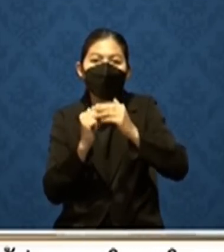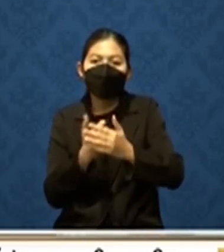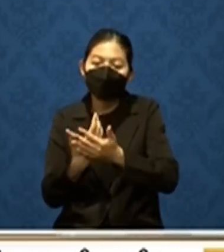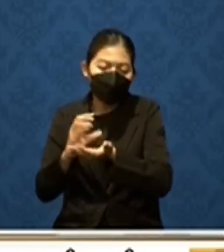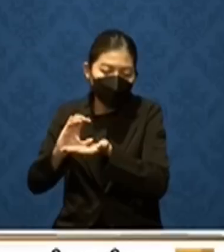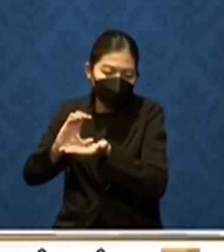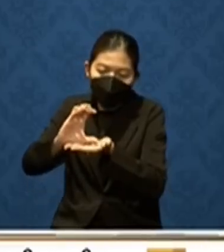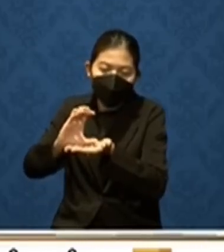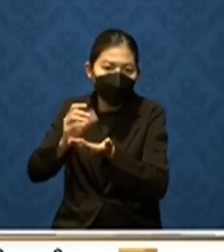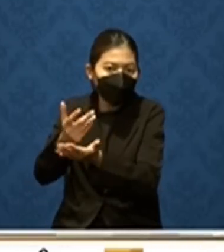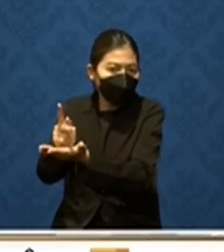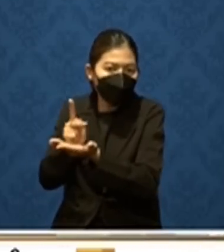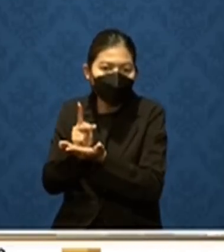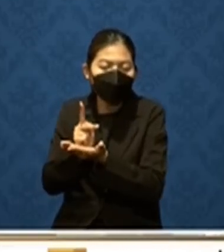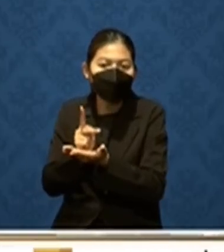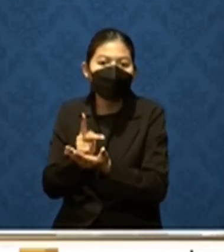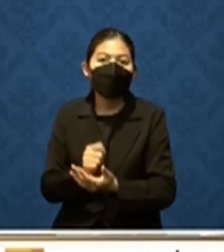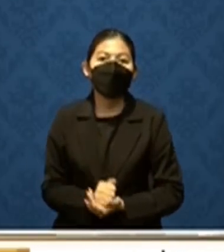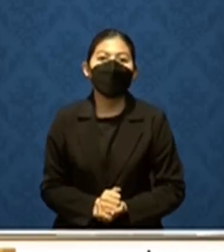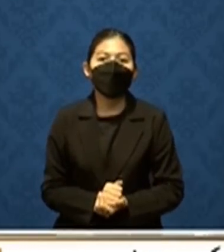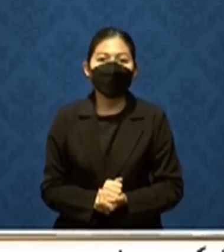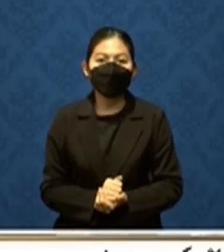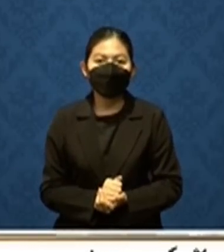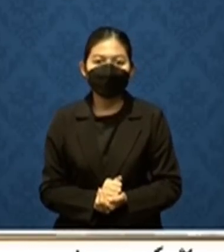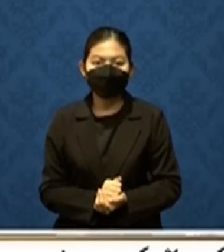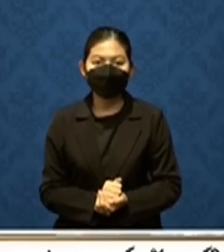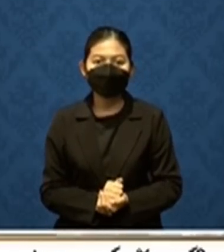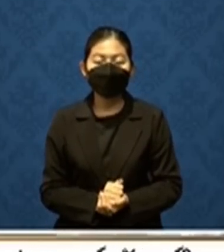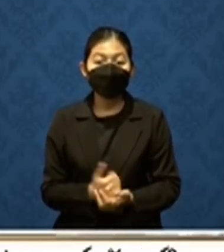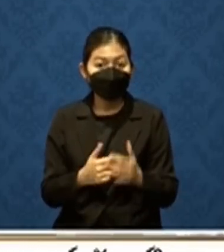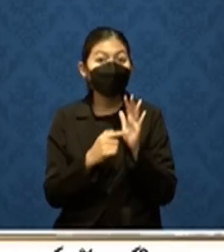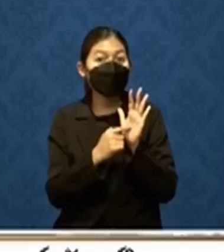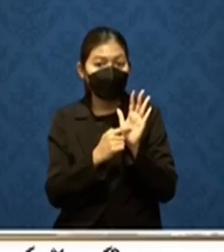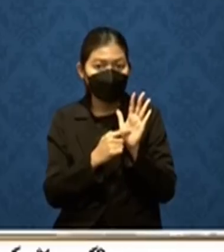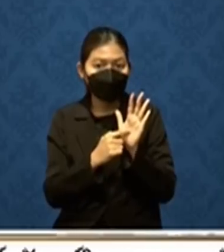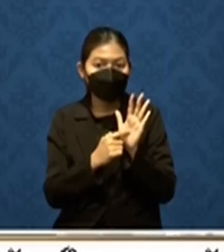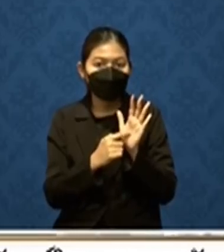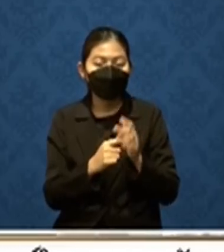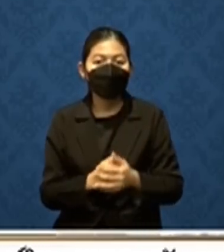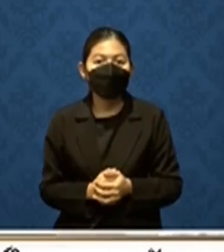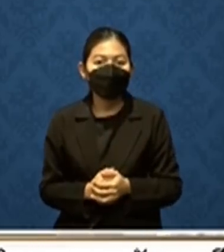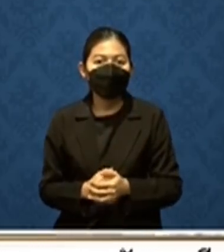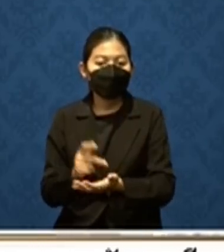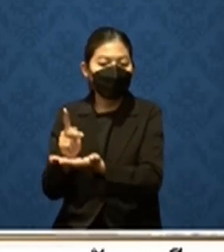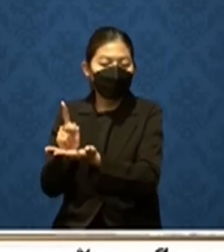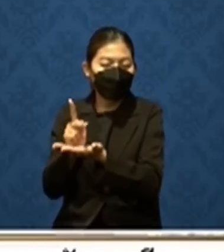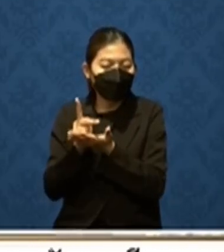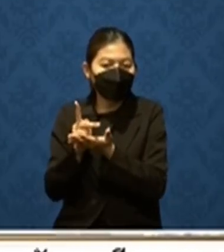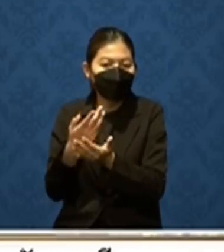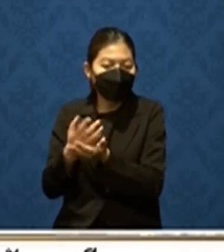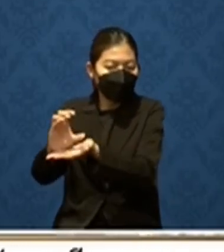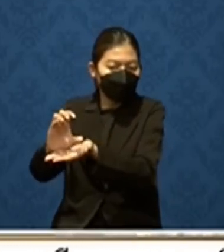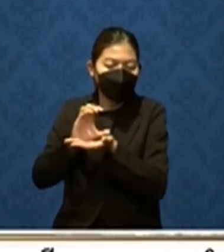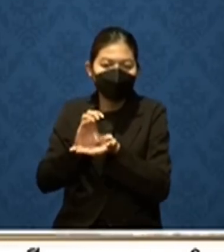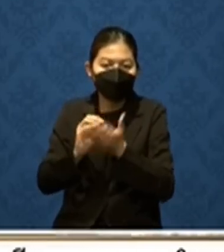จะเอาแค่นี้พอแล้วก็ตามหน่อยครับอันนี้ตัวอย่างง่ายๆครับกู้เต็มเพดานทุกปี